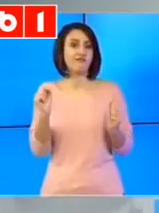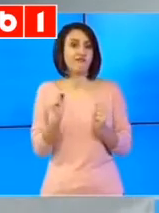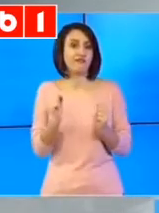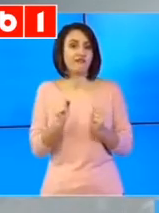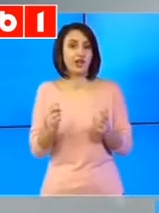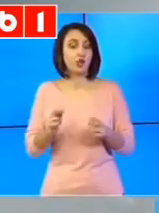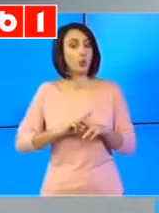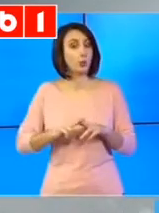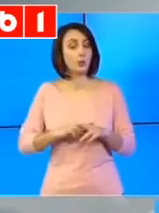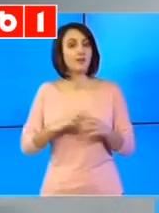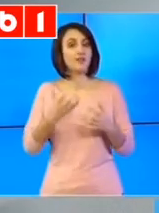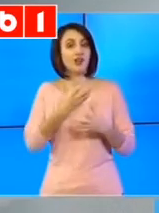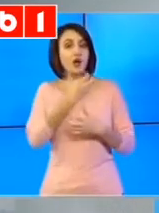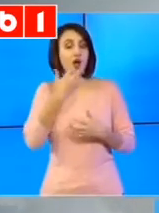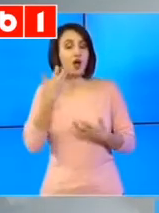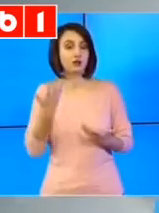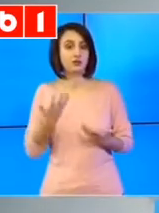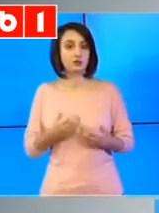Cum v-ați încălzit?